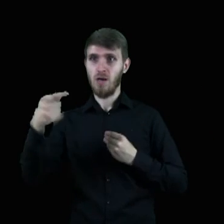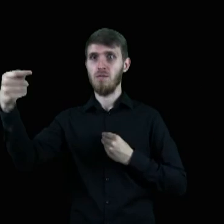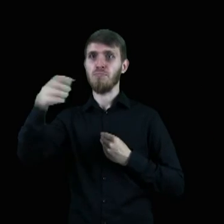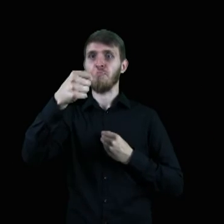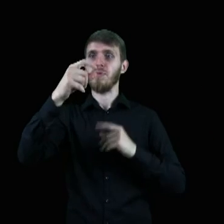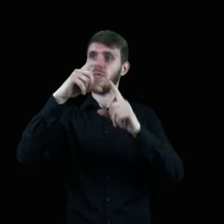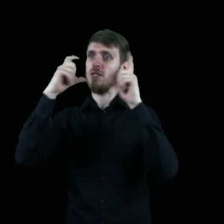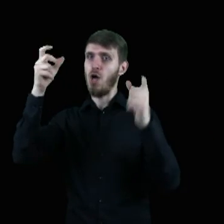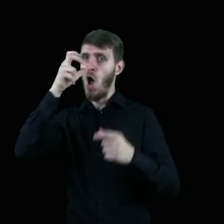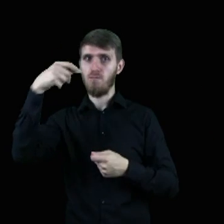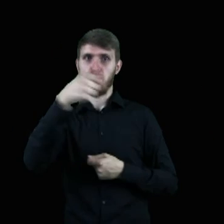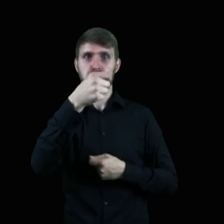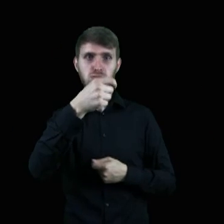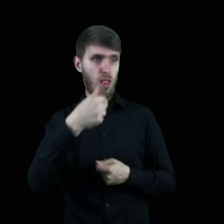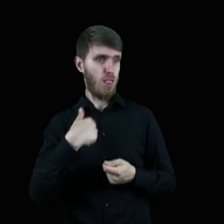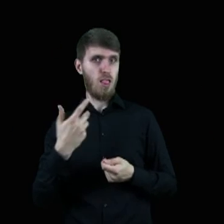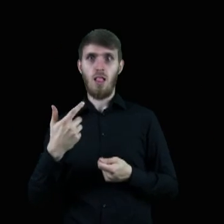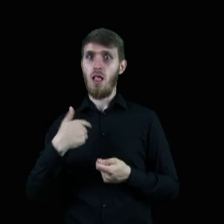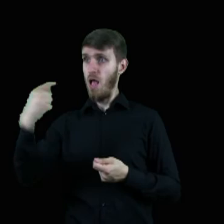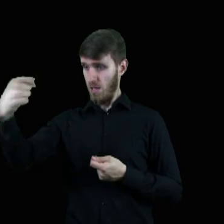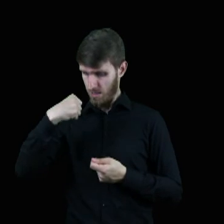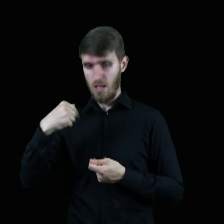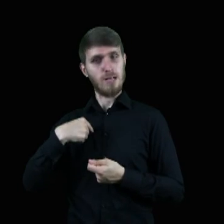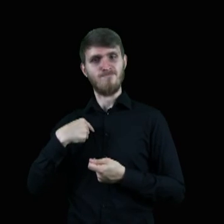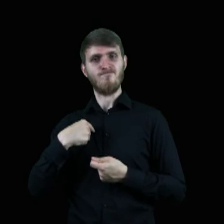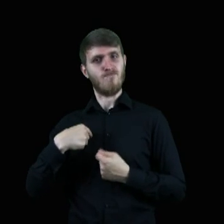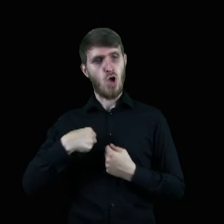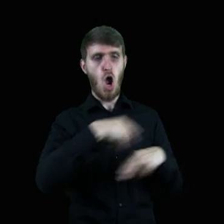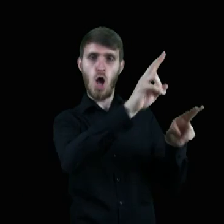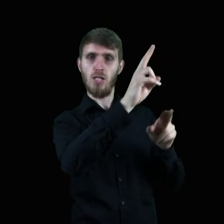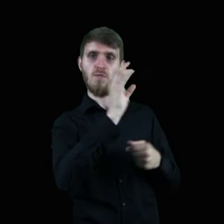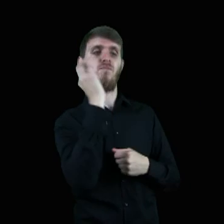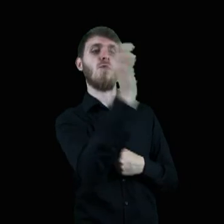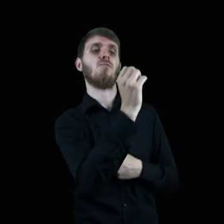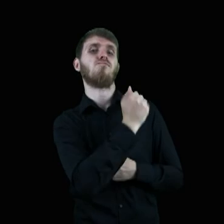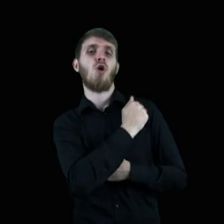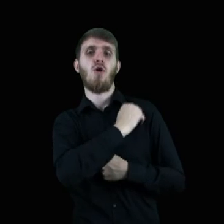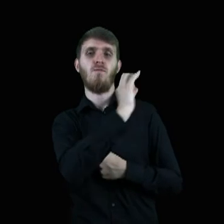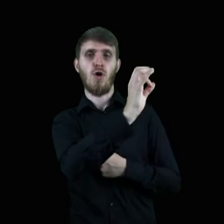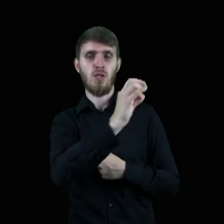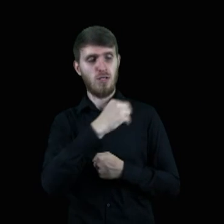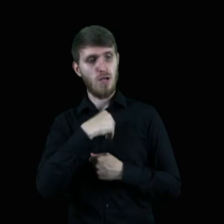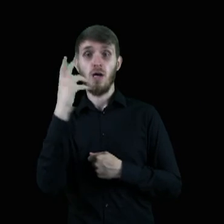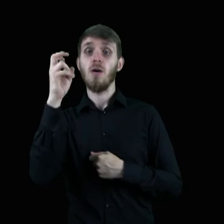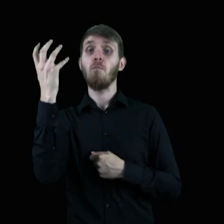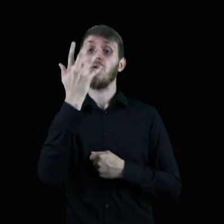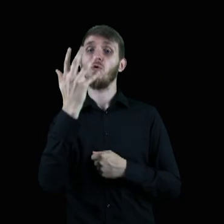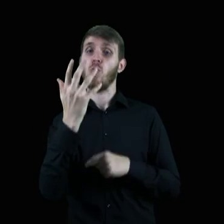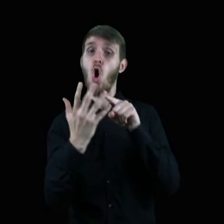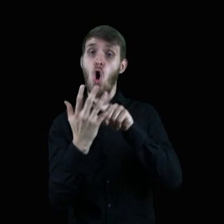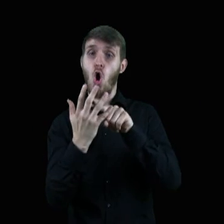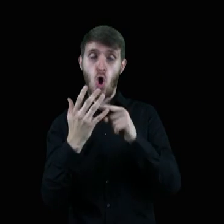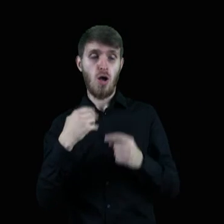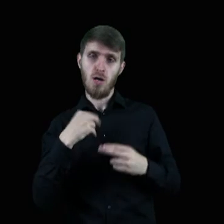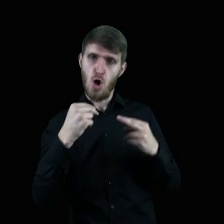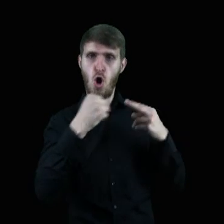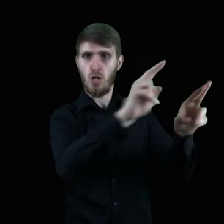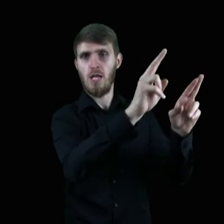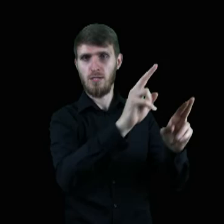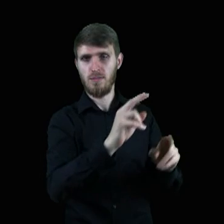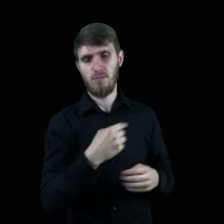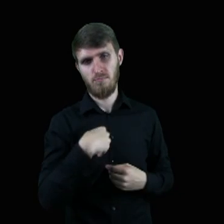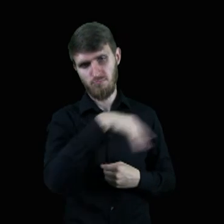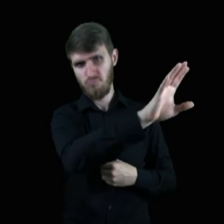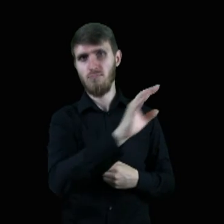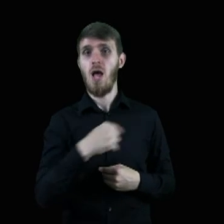pożyczce akcji PKN-u oni zaczęli wypłacać dywidendy, ja jestem zobowiązany pokryć ten koszt, tą wysokość 5